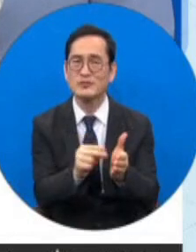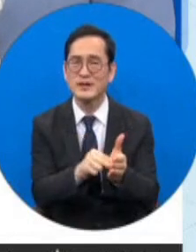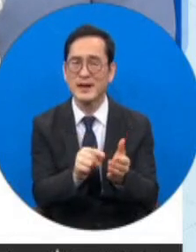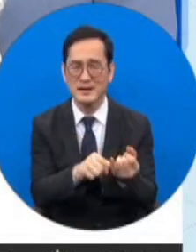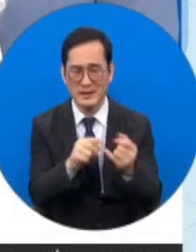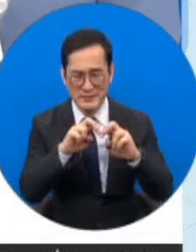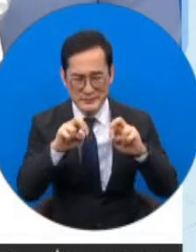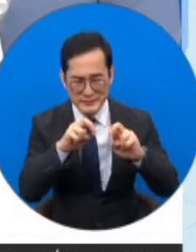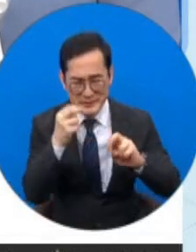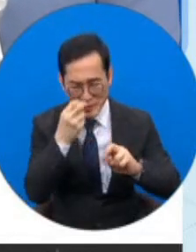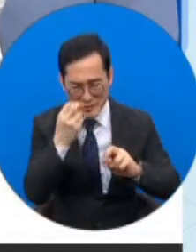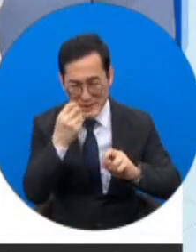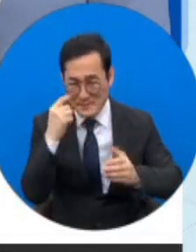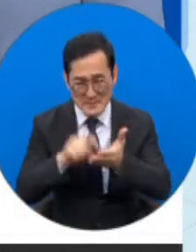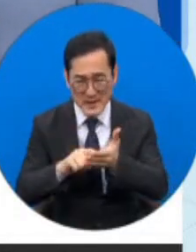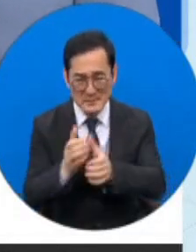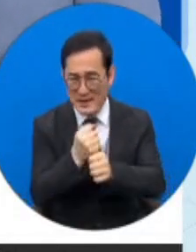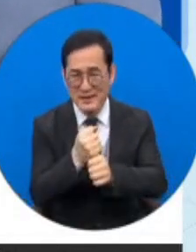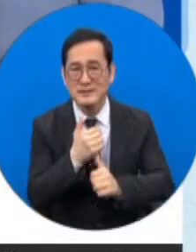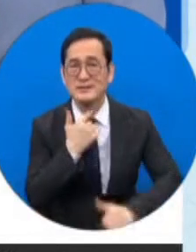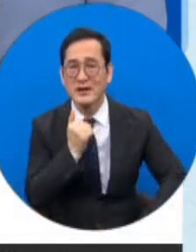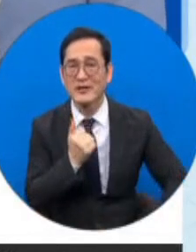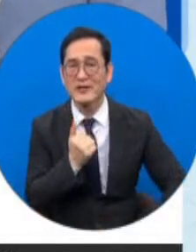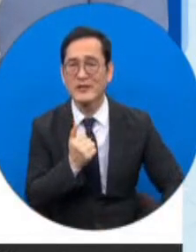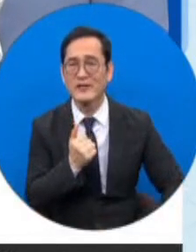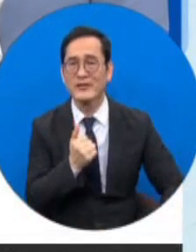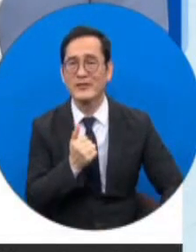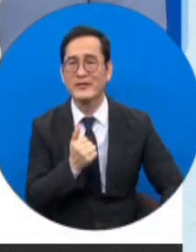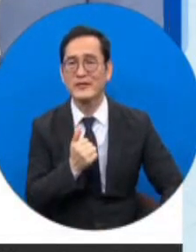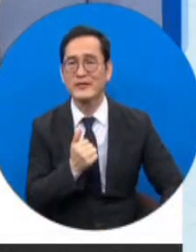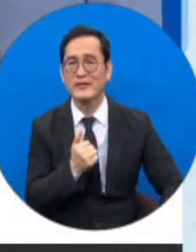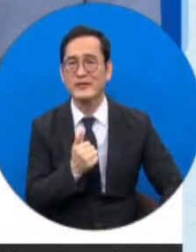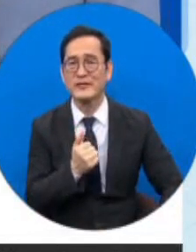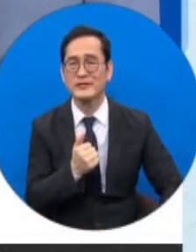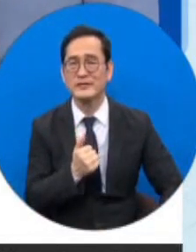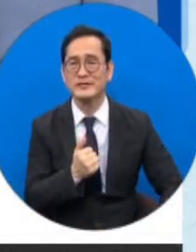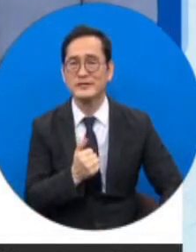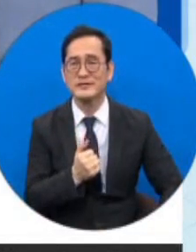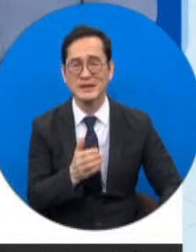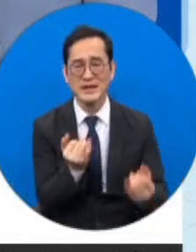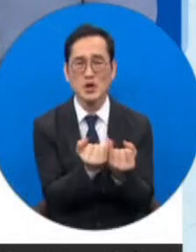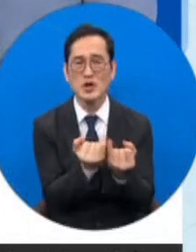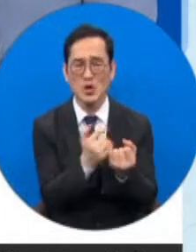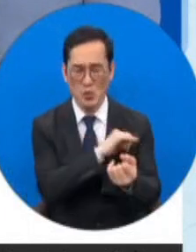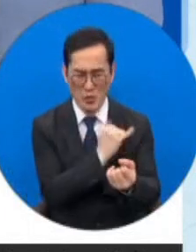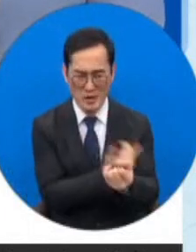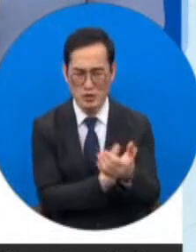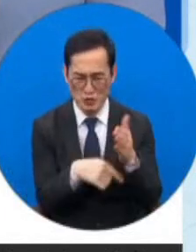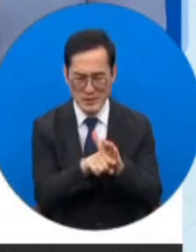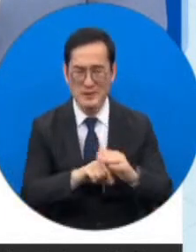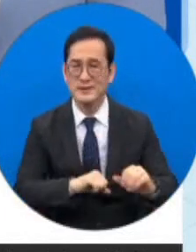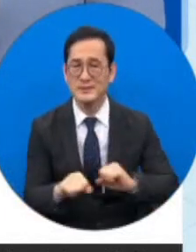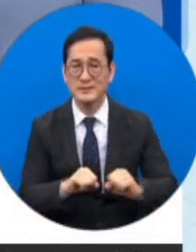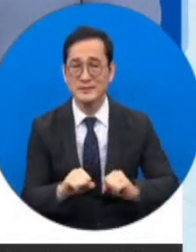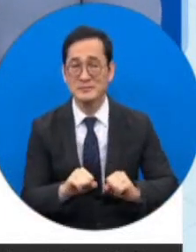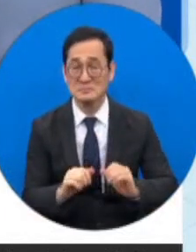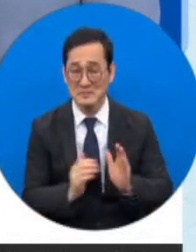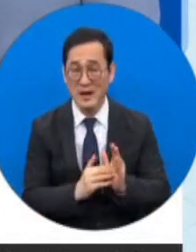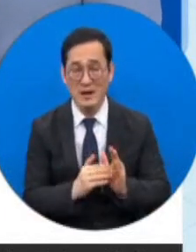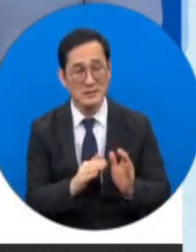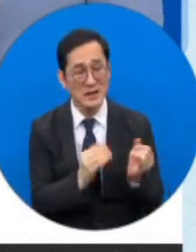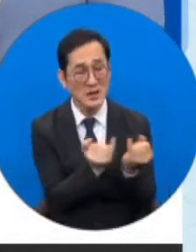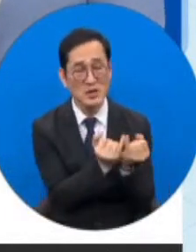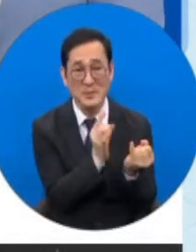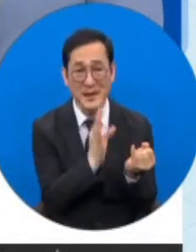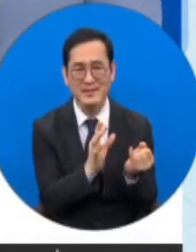되서 앞으로 하겠다 그런거 아니거든요 어쨌든 젊지만 그럼 사회적으로 큰 일을 이룰 사람이기 때문에 좀